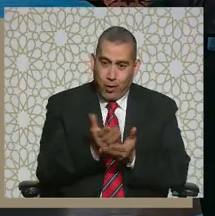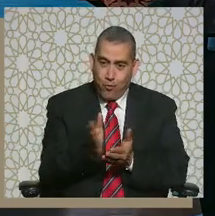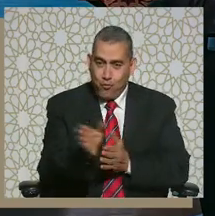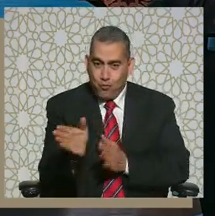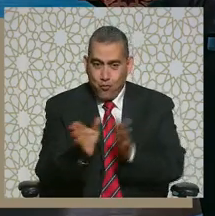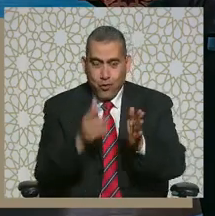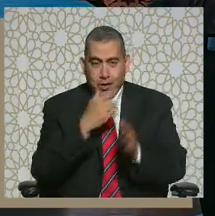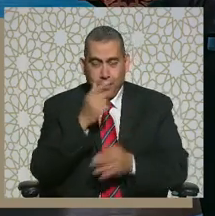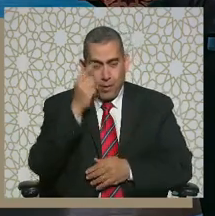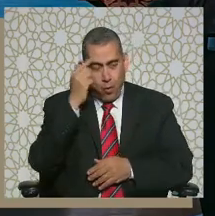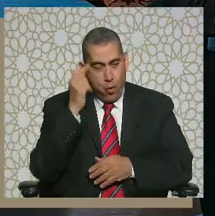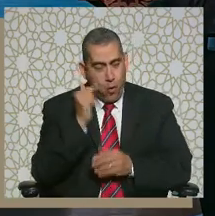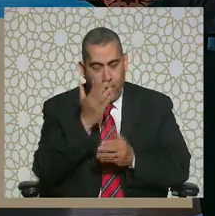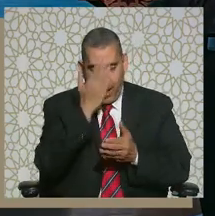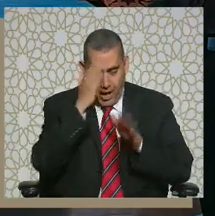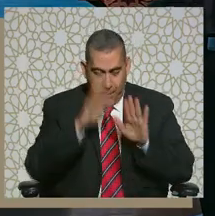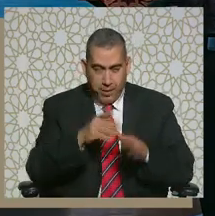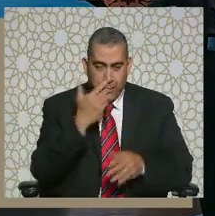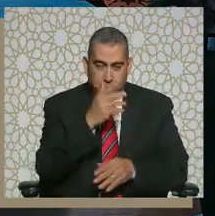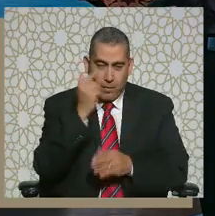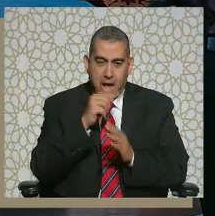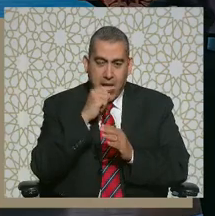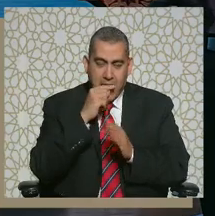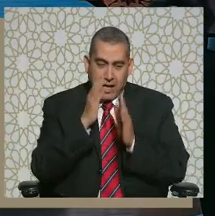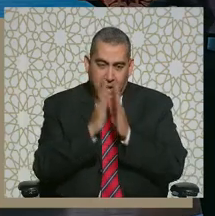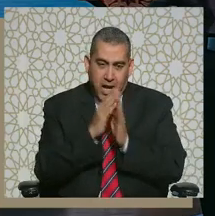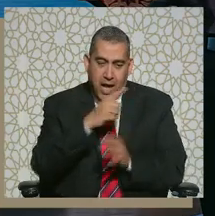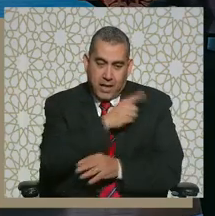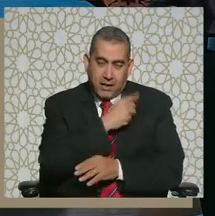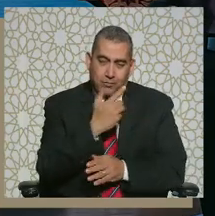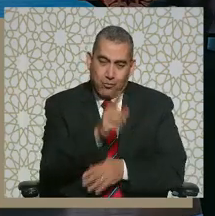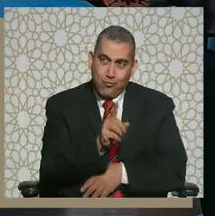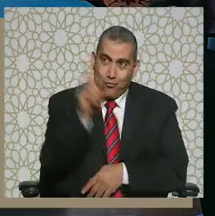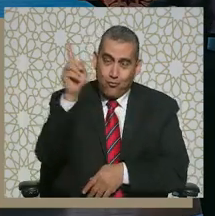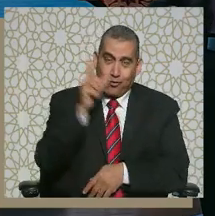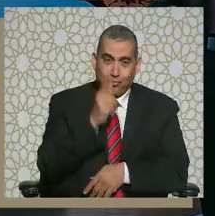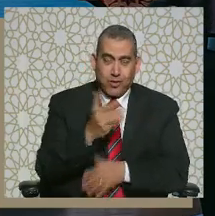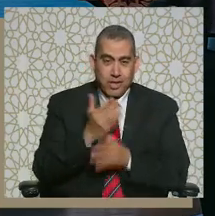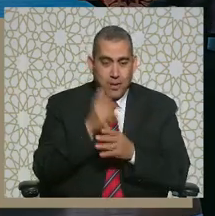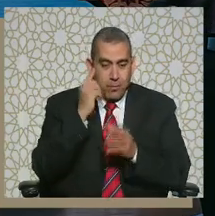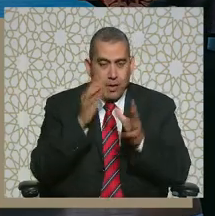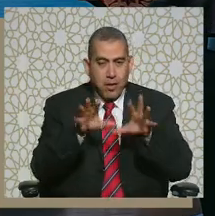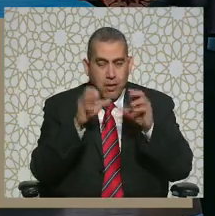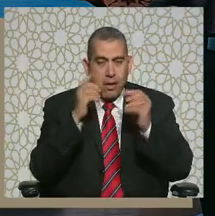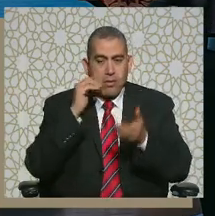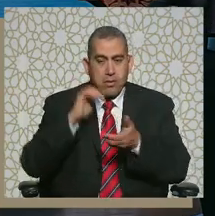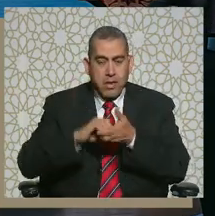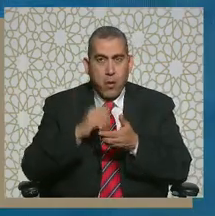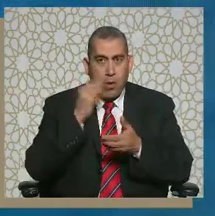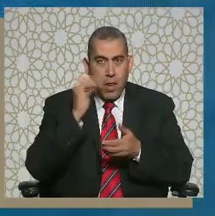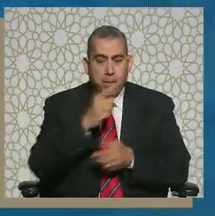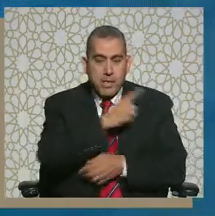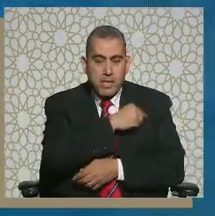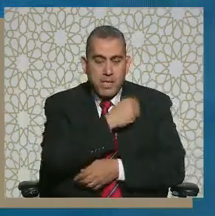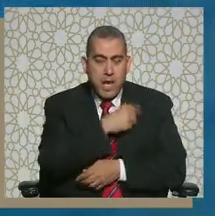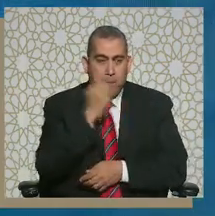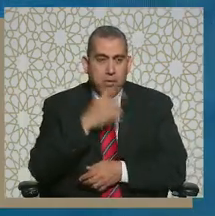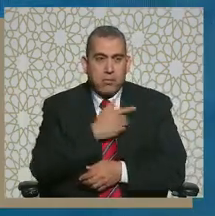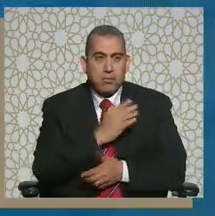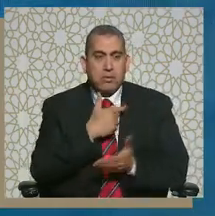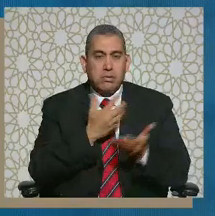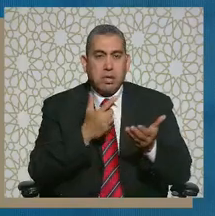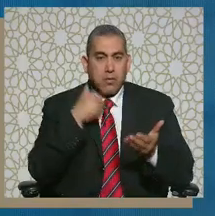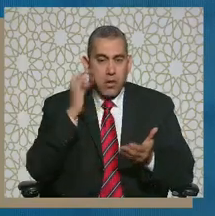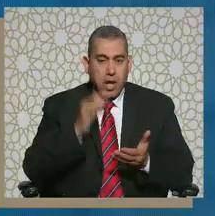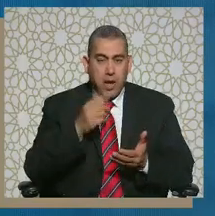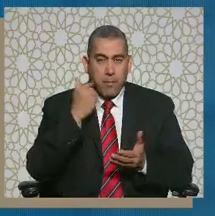له وده جزء من فلسفه الحياه وجزء من تعاملنا مع مساله الذنب وعشان كده سيدي ابن